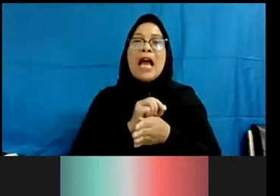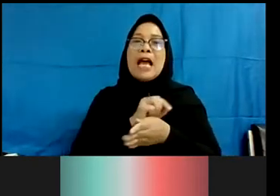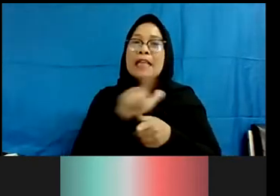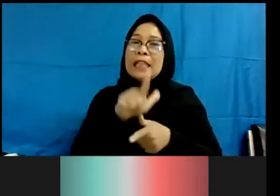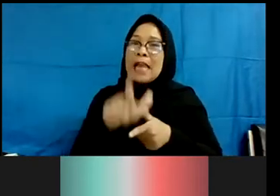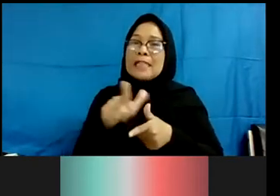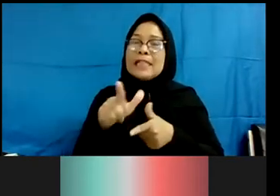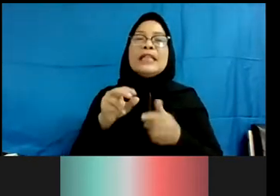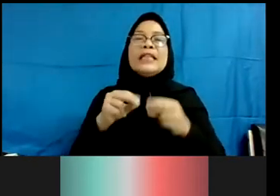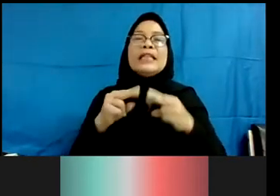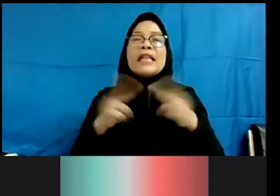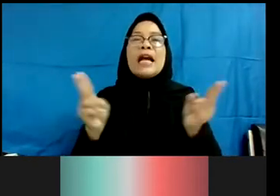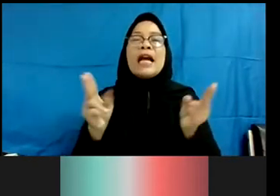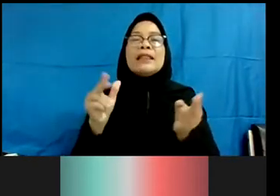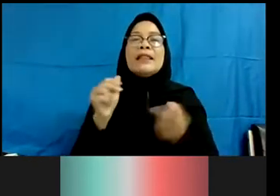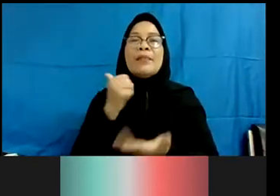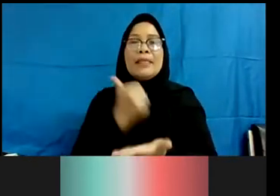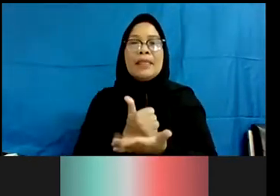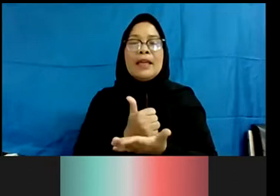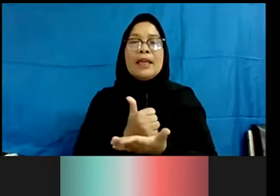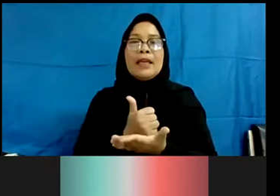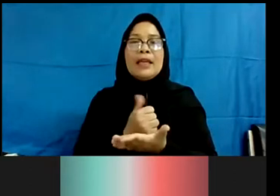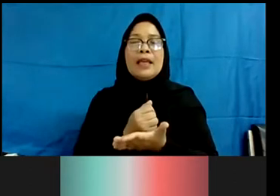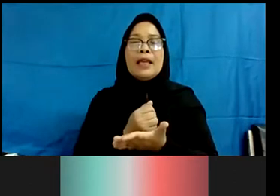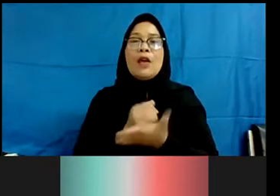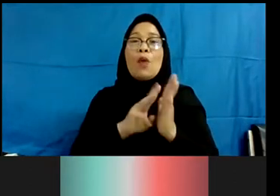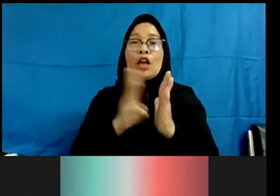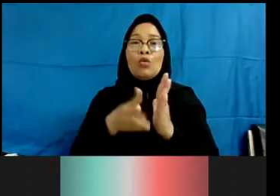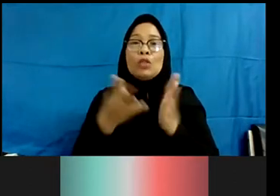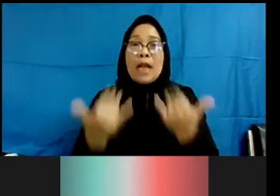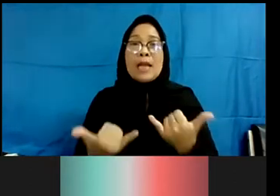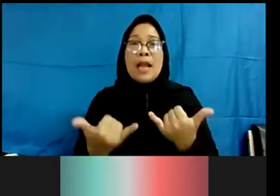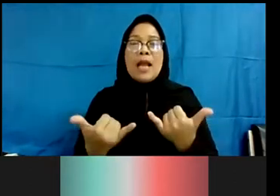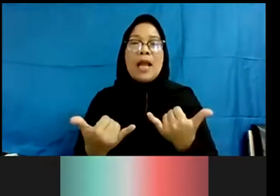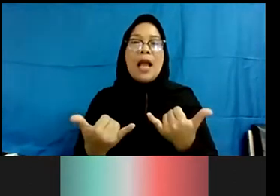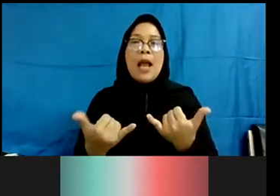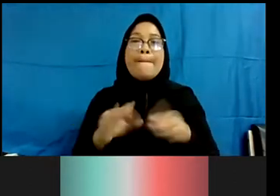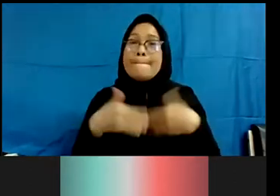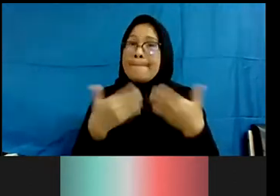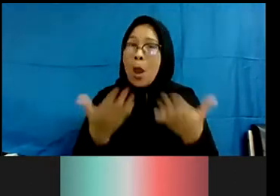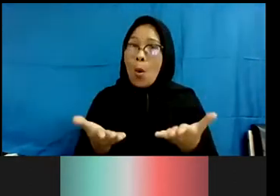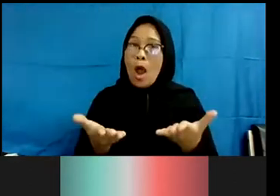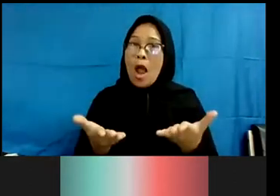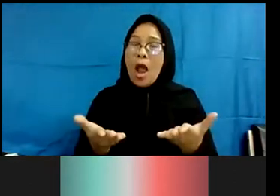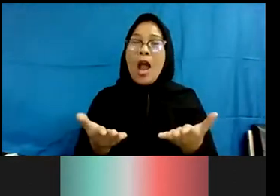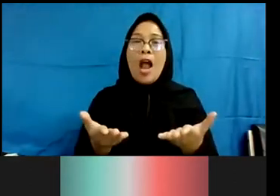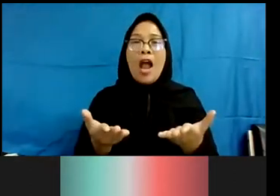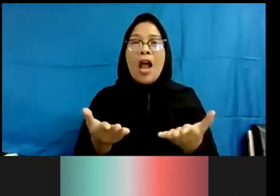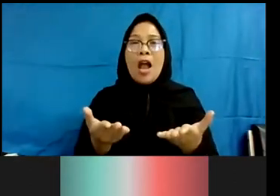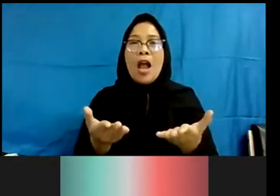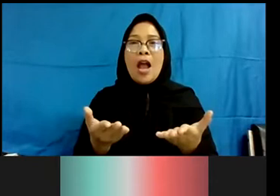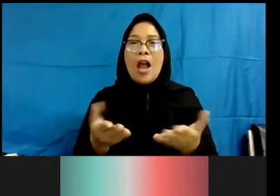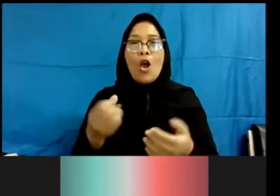sekarang, apalagi di era globalisasi, di era internet, revolusi 4.0 gitu, bahwa makanya oleh Mas